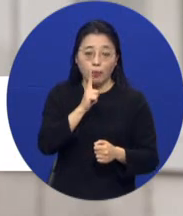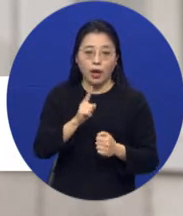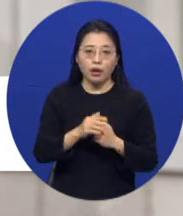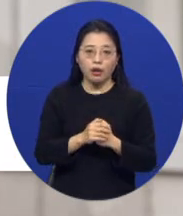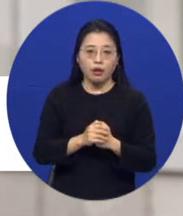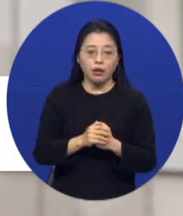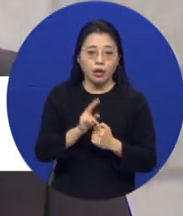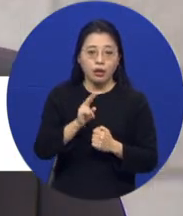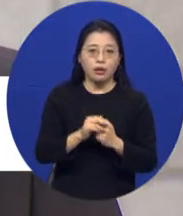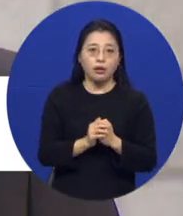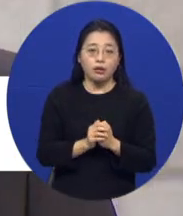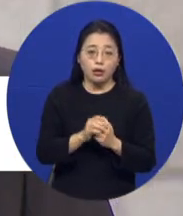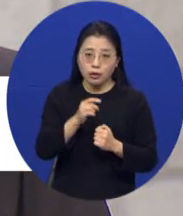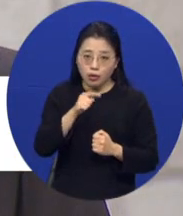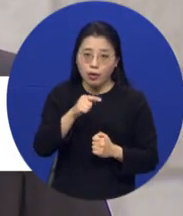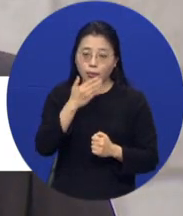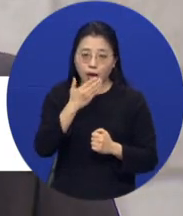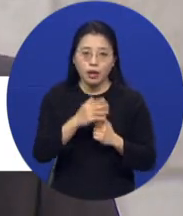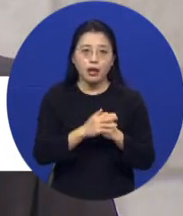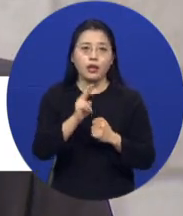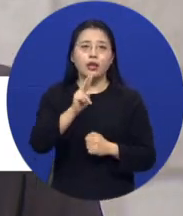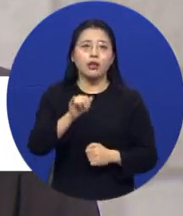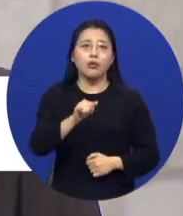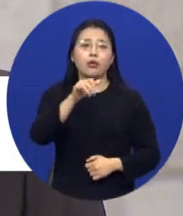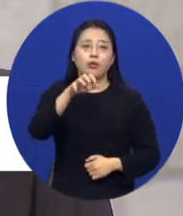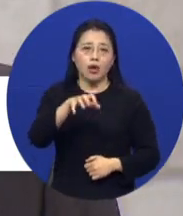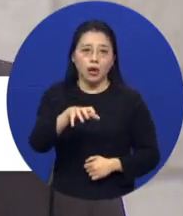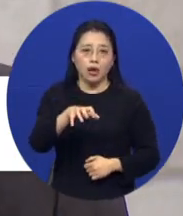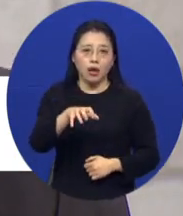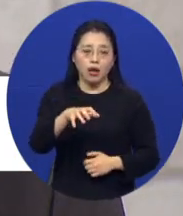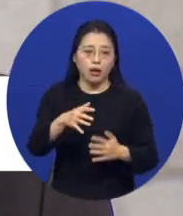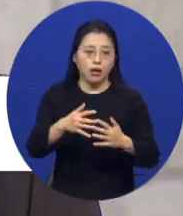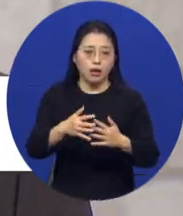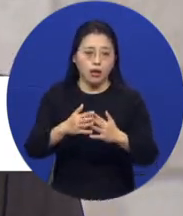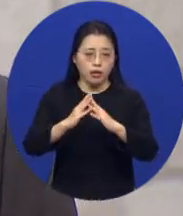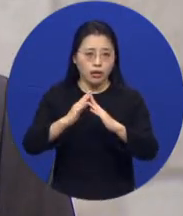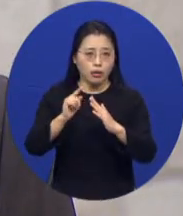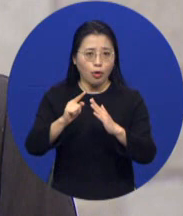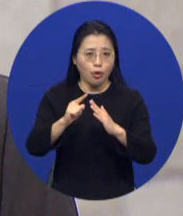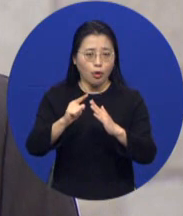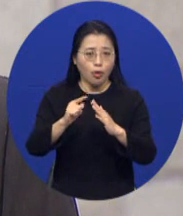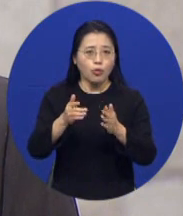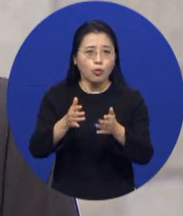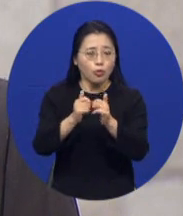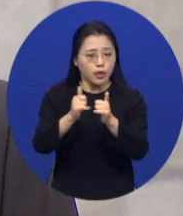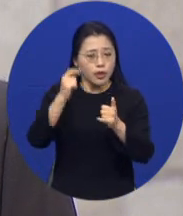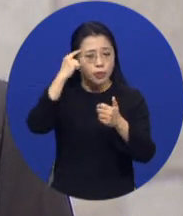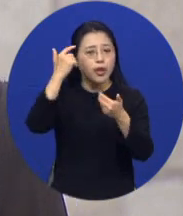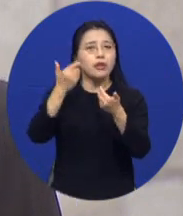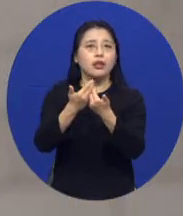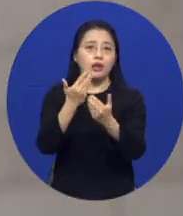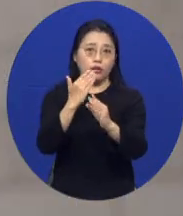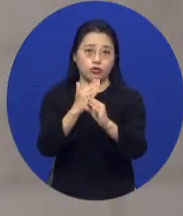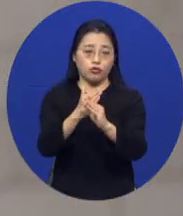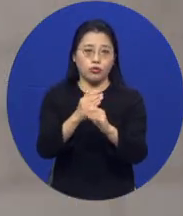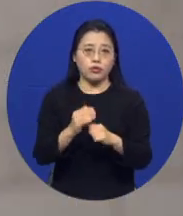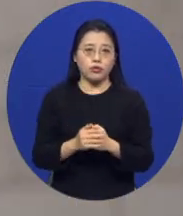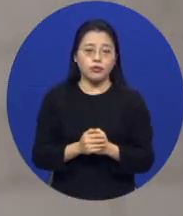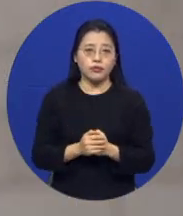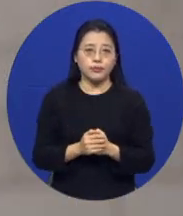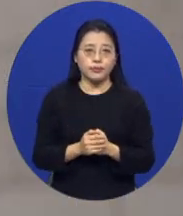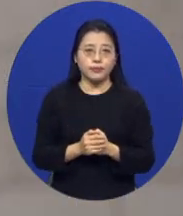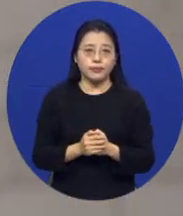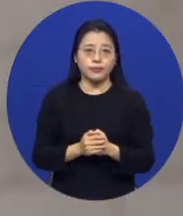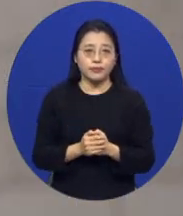현실적으로 가능하겠습니까 일단 제2공항 건설 자체가 제주도민들의 상당한 반대 부딪히고 있습니다 그러면은